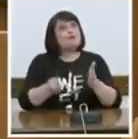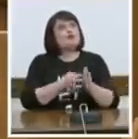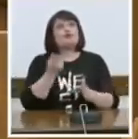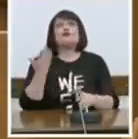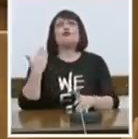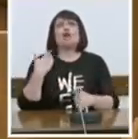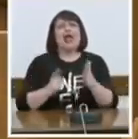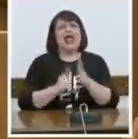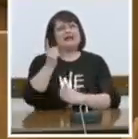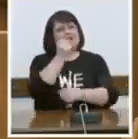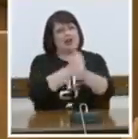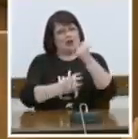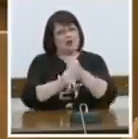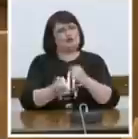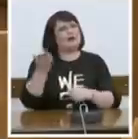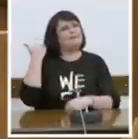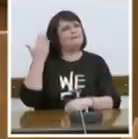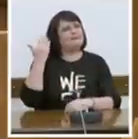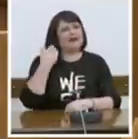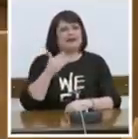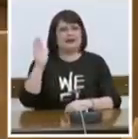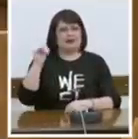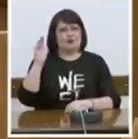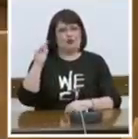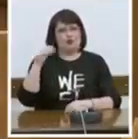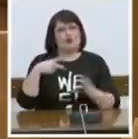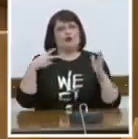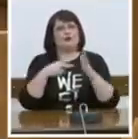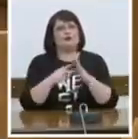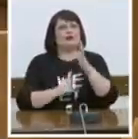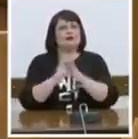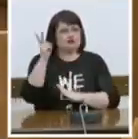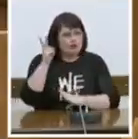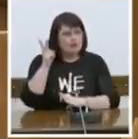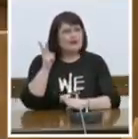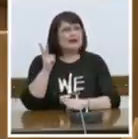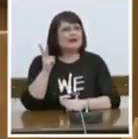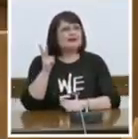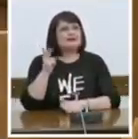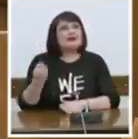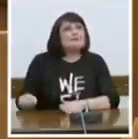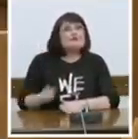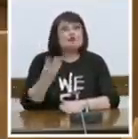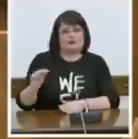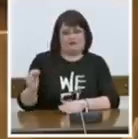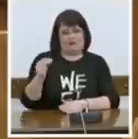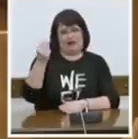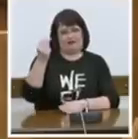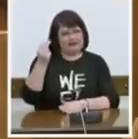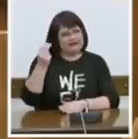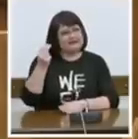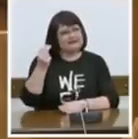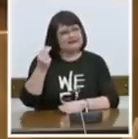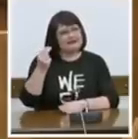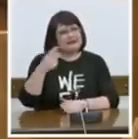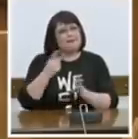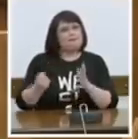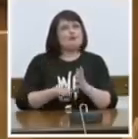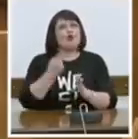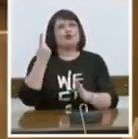11 χρόνια, τον Ιούλιο του 2012, νεοεκλεγμένη βουλευτής, πρώτη σε ψήφους